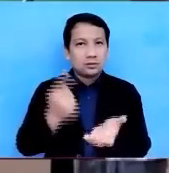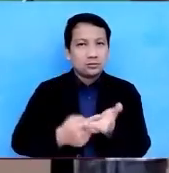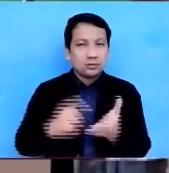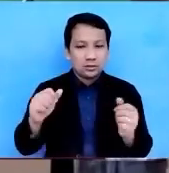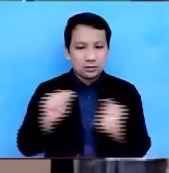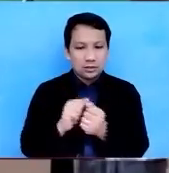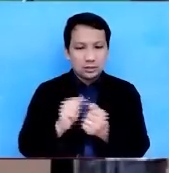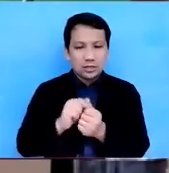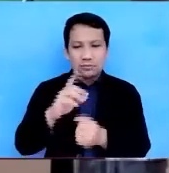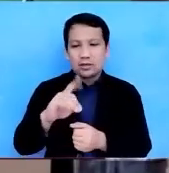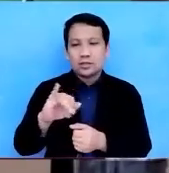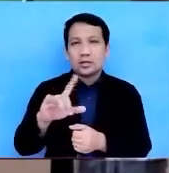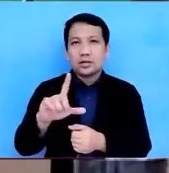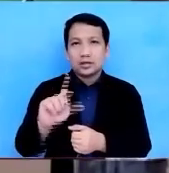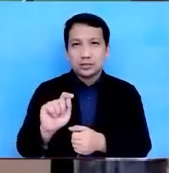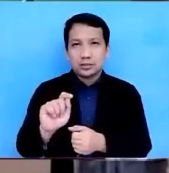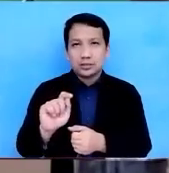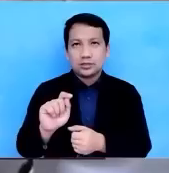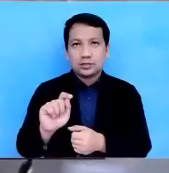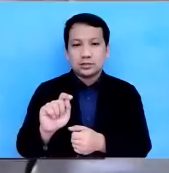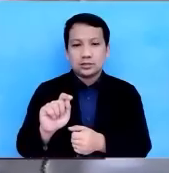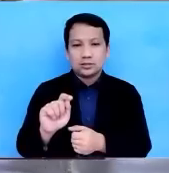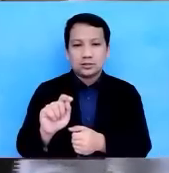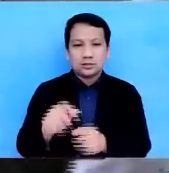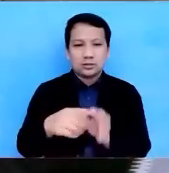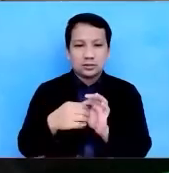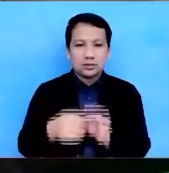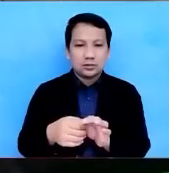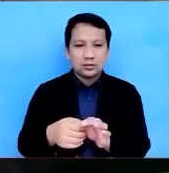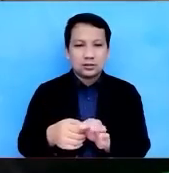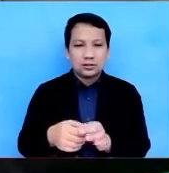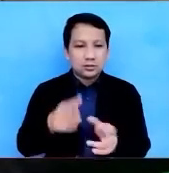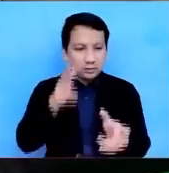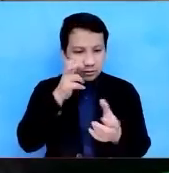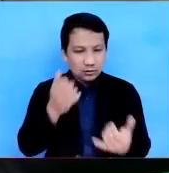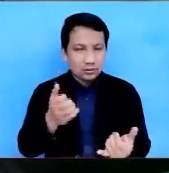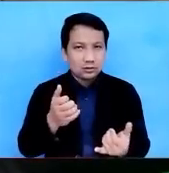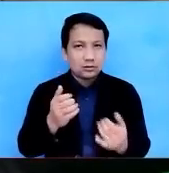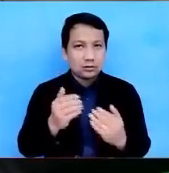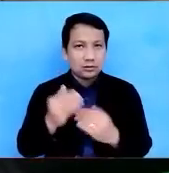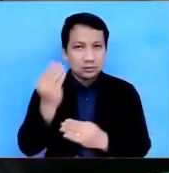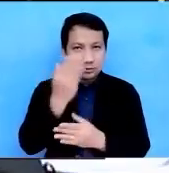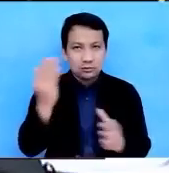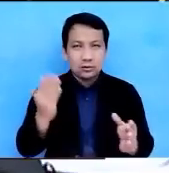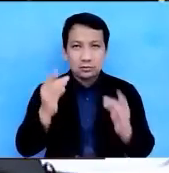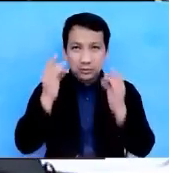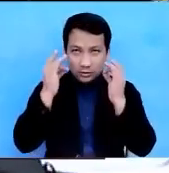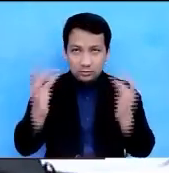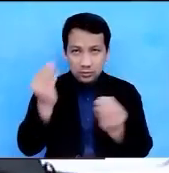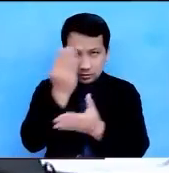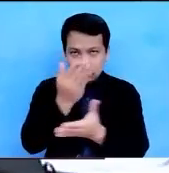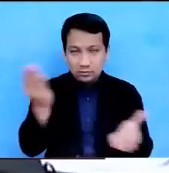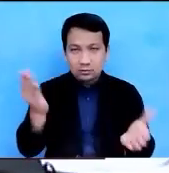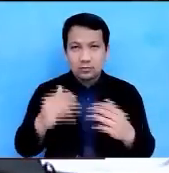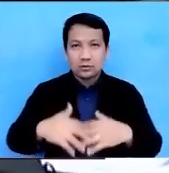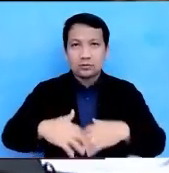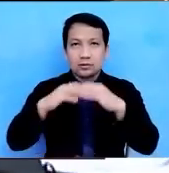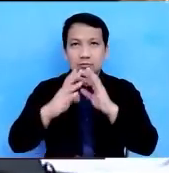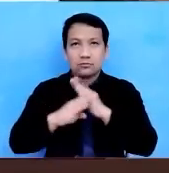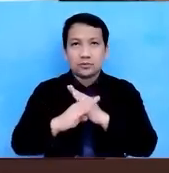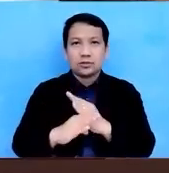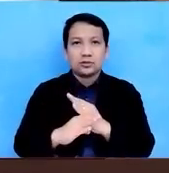of Information and Communications Technology. Dinig kasi ngayong araw ang isinusulong na Critical Information Infrastructure Protection Bill